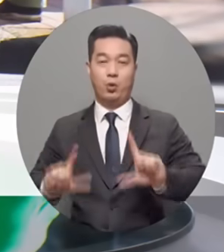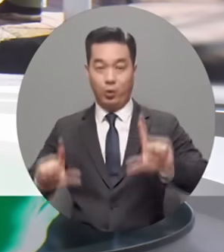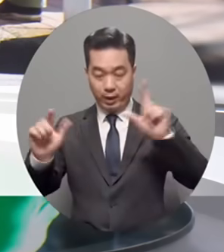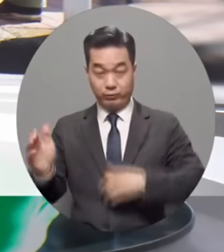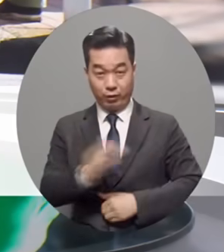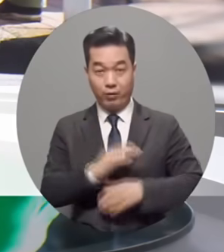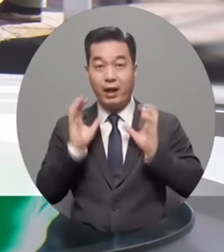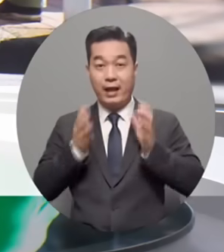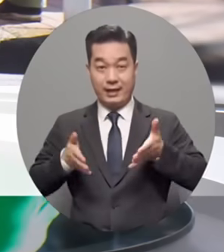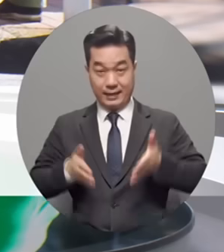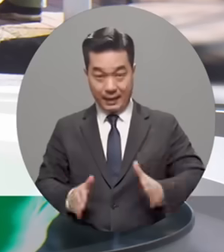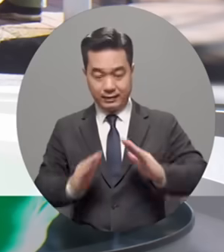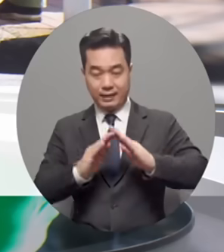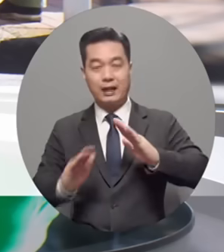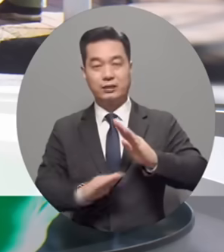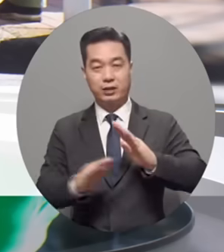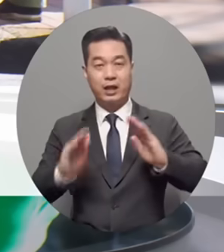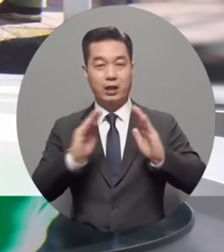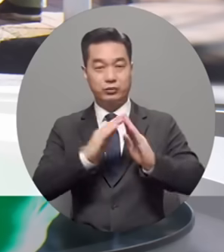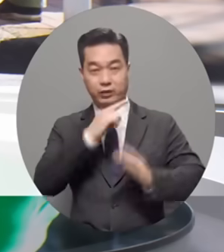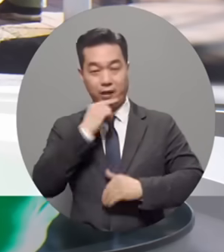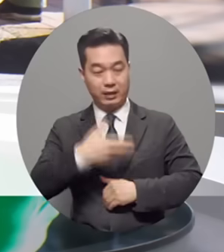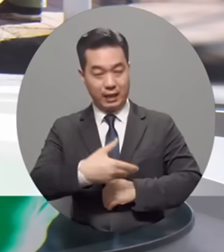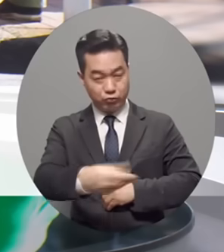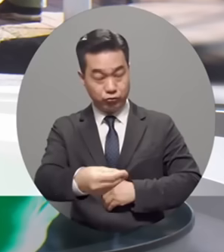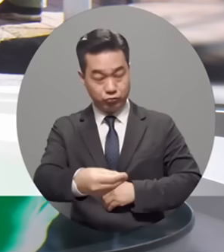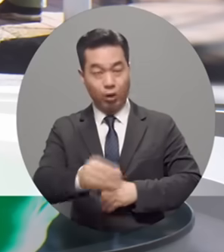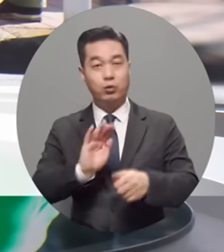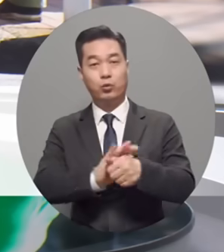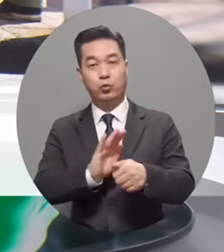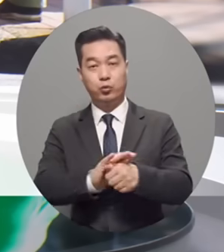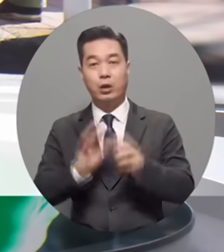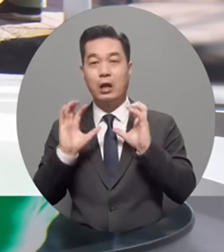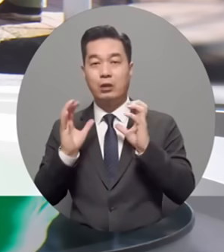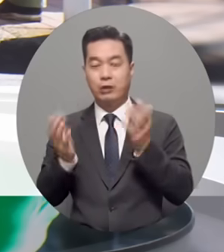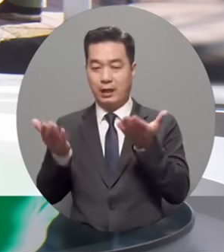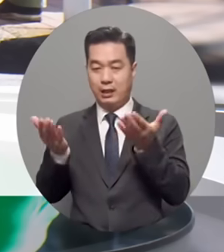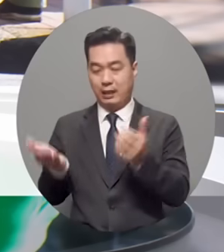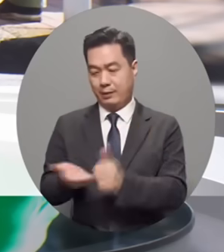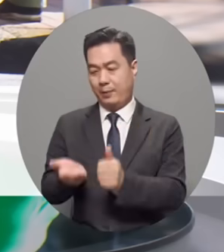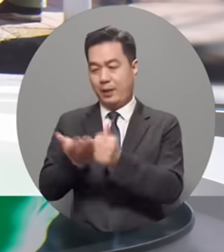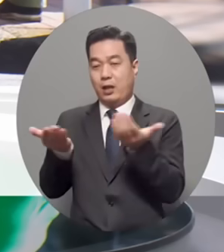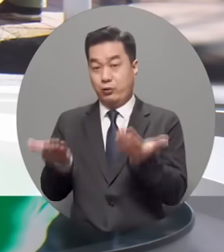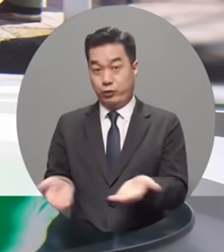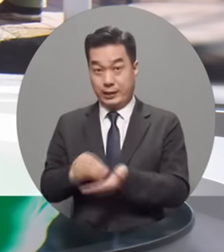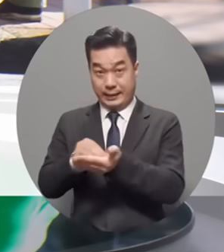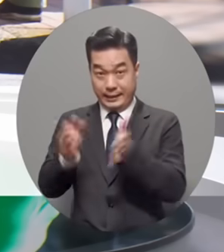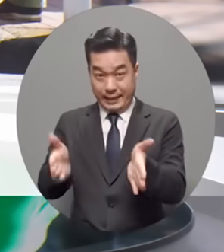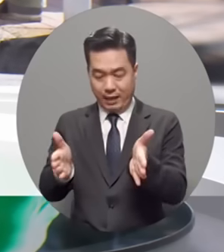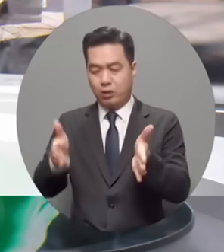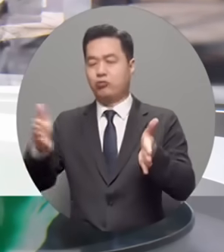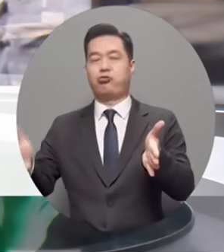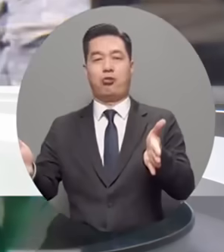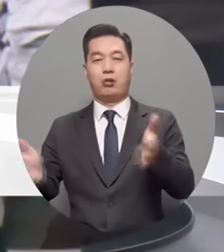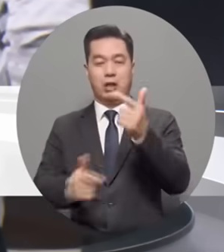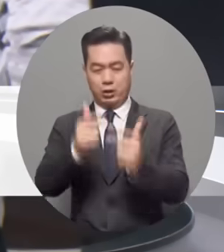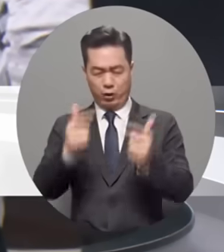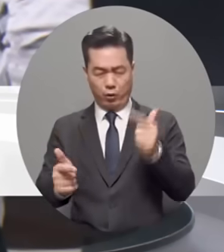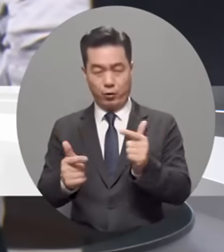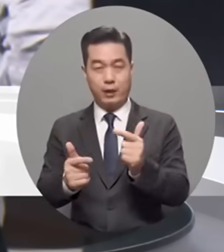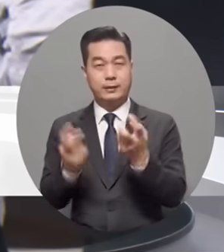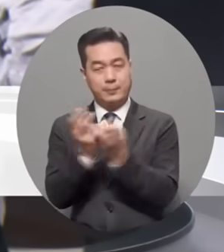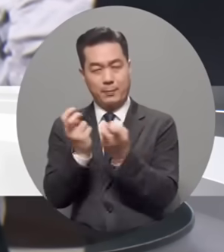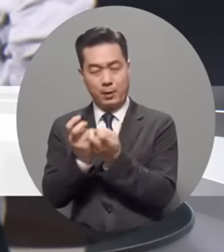낳은 가정의 주택 대출도 더 쉽게 해주고 육아휴직 기간도 더 늘리기로 했습니다. 이것저것 대책은